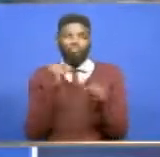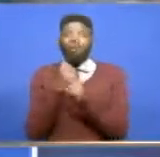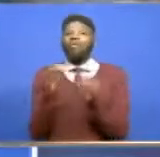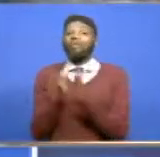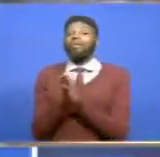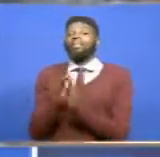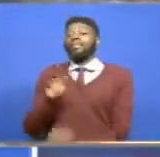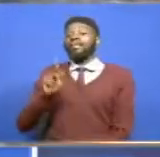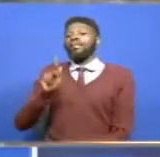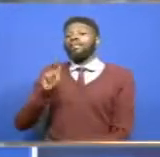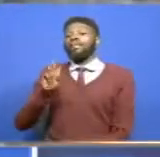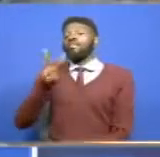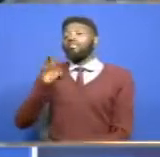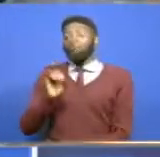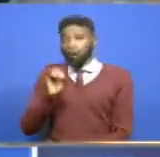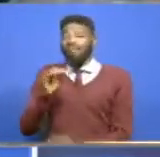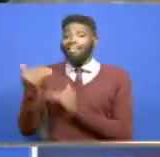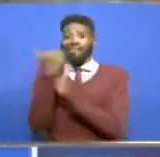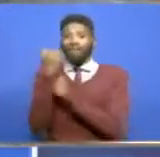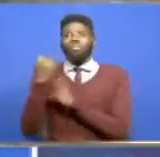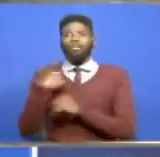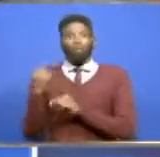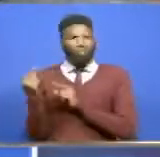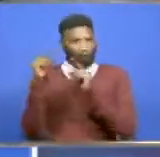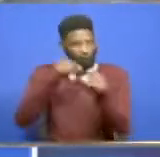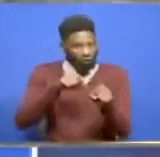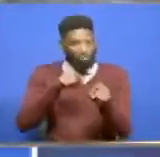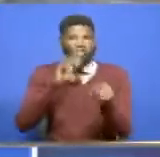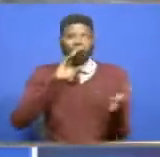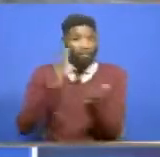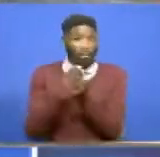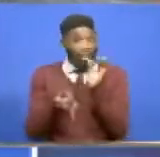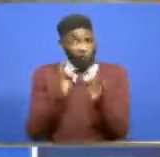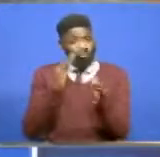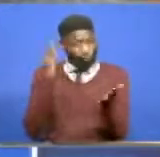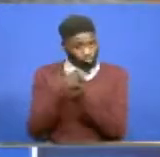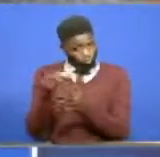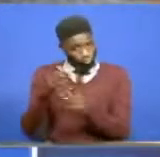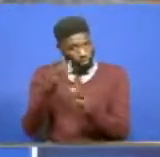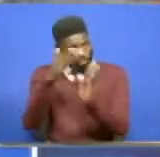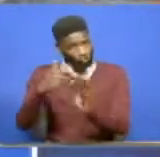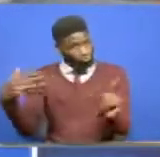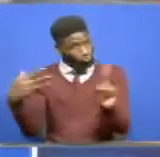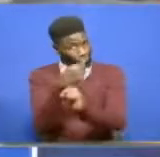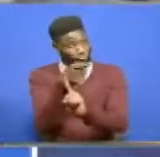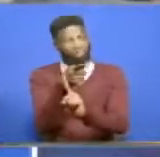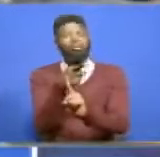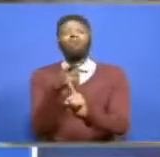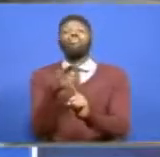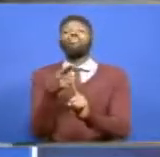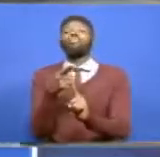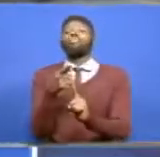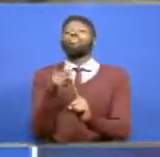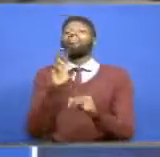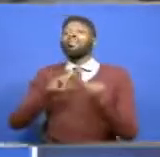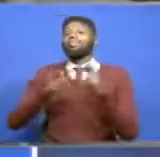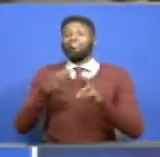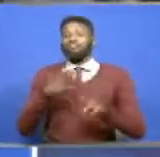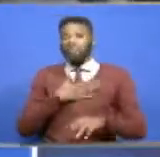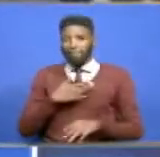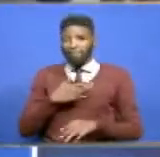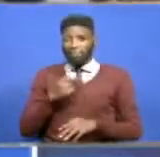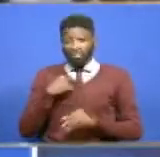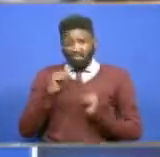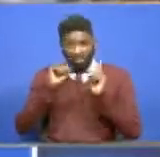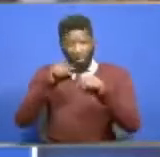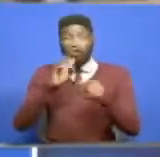Nikaambiwa amepata accident, nienda nikaangalia kama ni yeye. Nikaenda nikaangalia, nikakuta kuna damu, na nikaenda kakonfirm ni hiyo bike yenye alikuwa